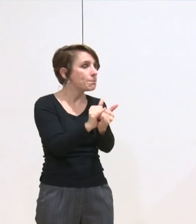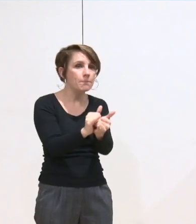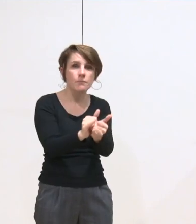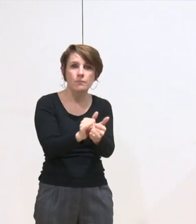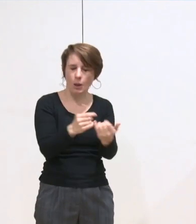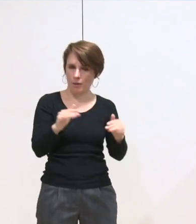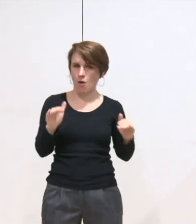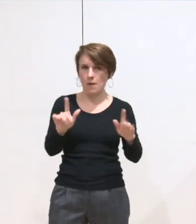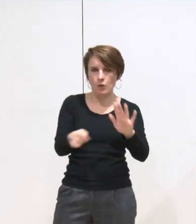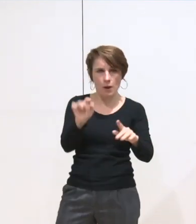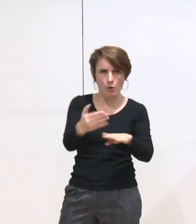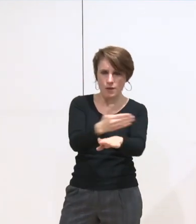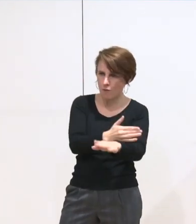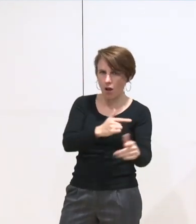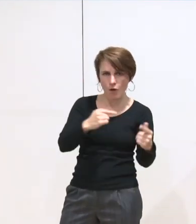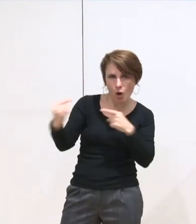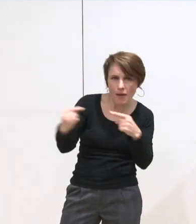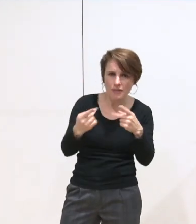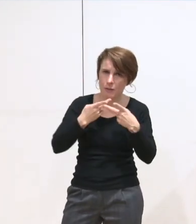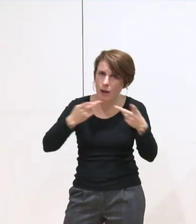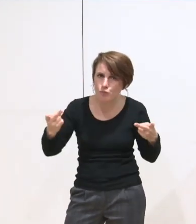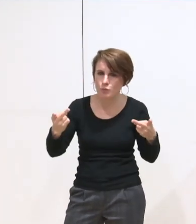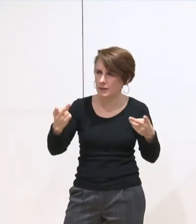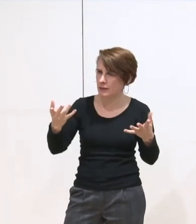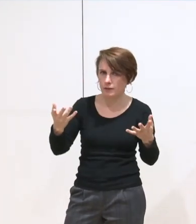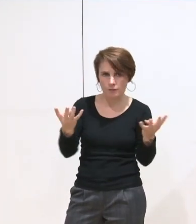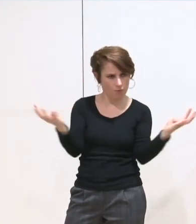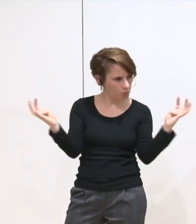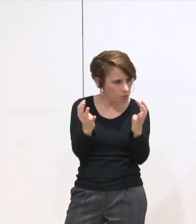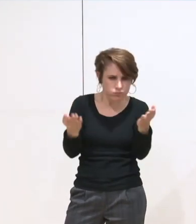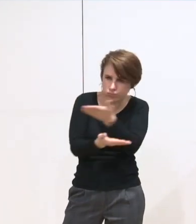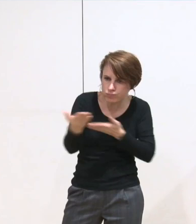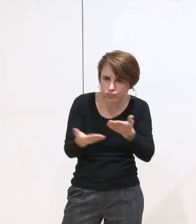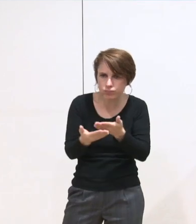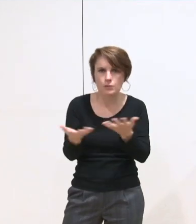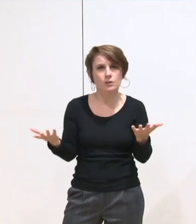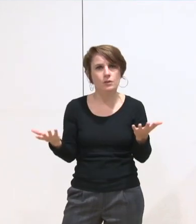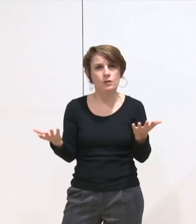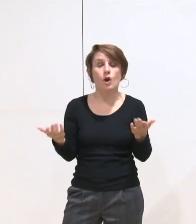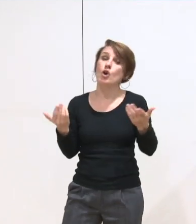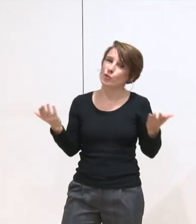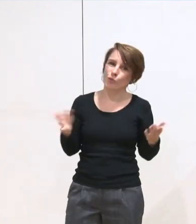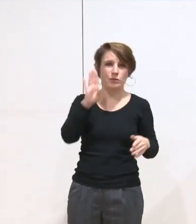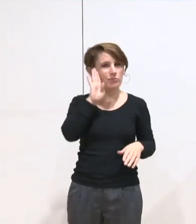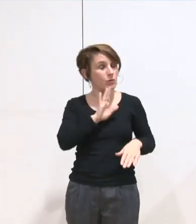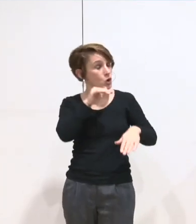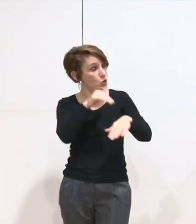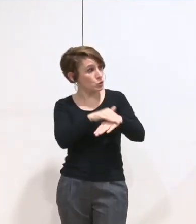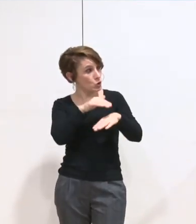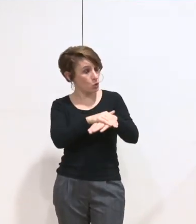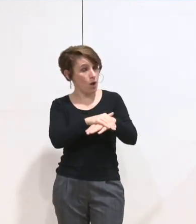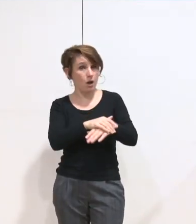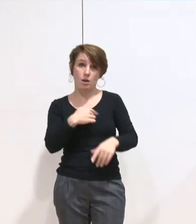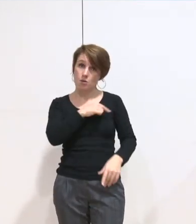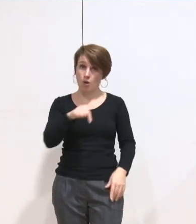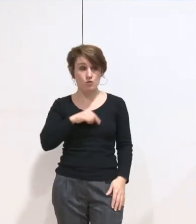public, organisé et ouvert. Monsieur le maire, nous vous demandons donc ce soir de nous préciser, et quand je dis nous, ce n'est pas les